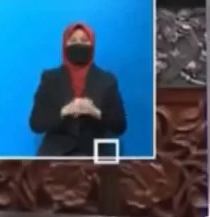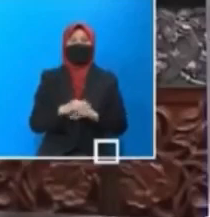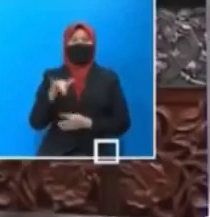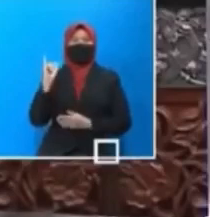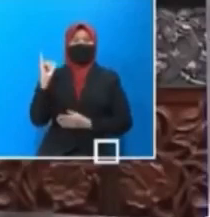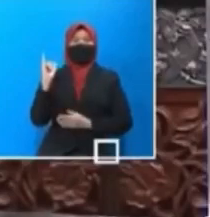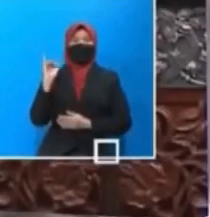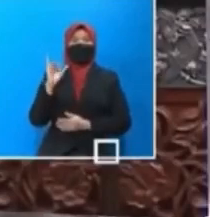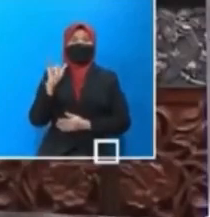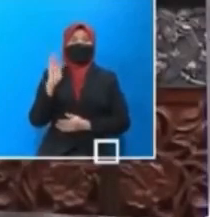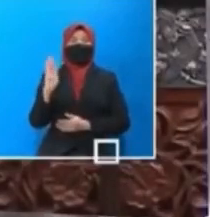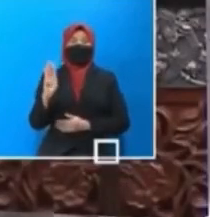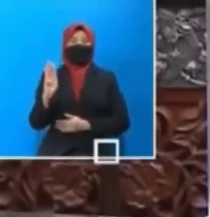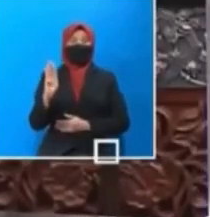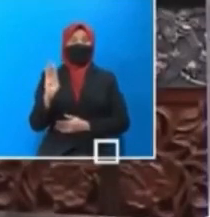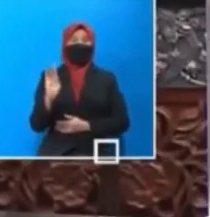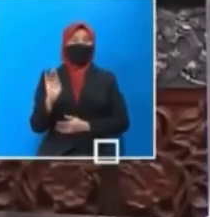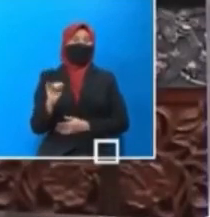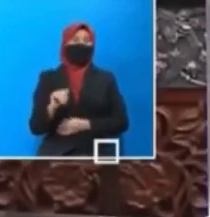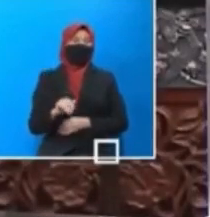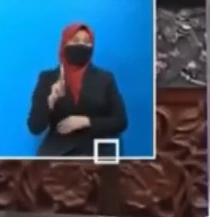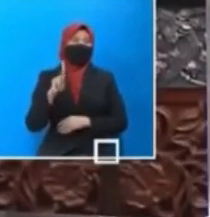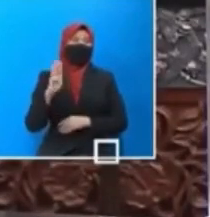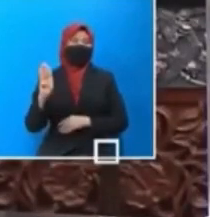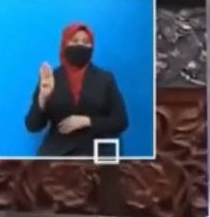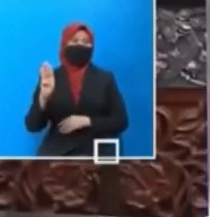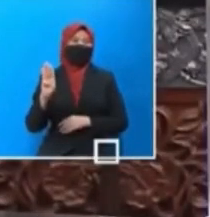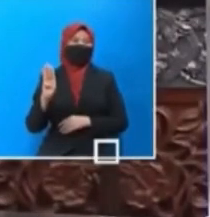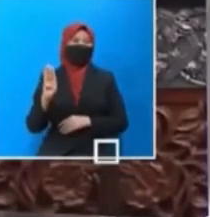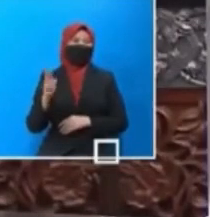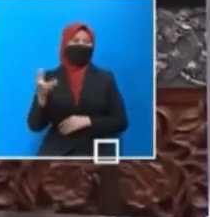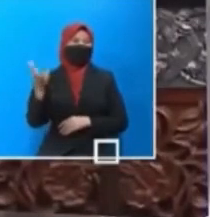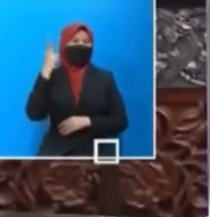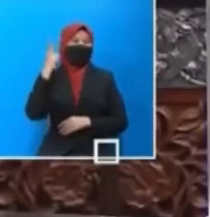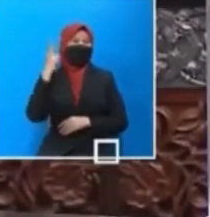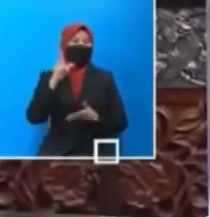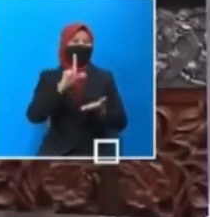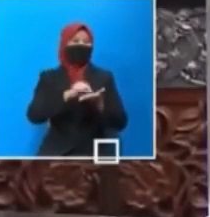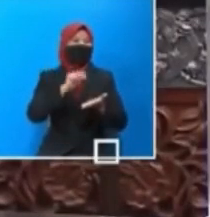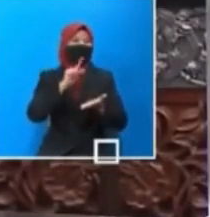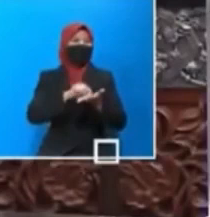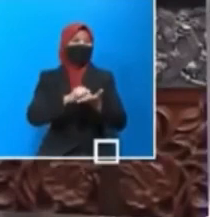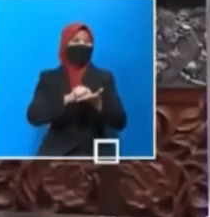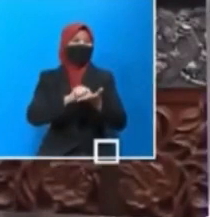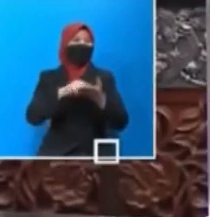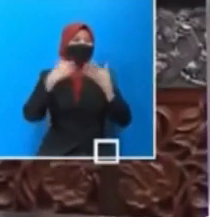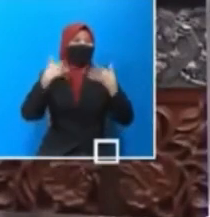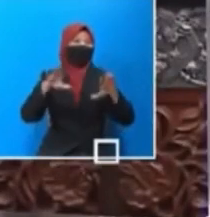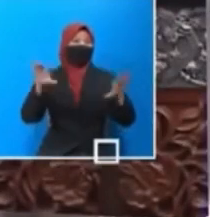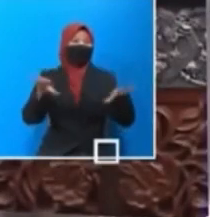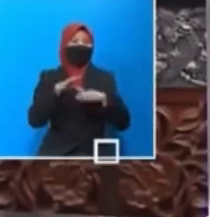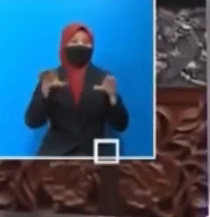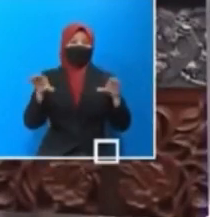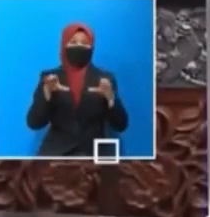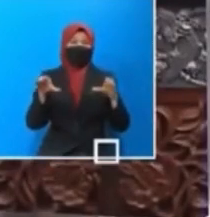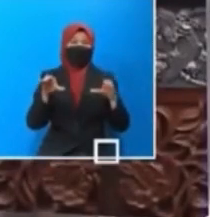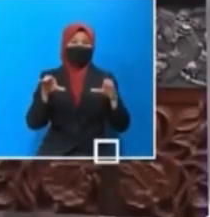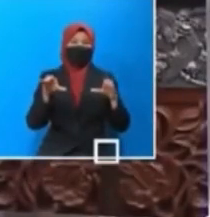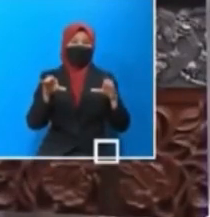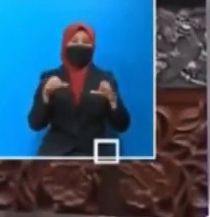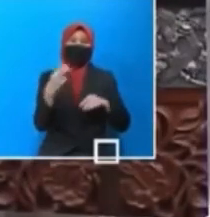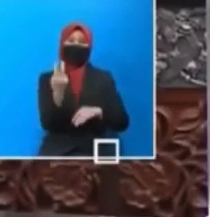Pada 16 hari bulan Jun, Sri Paduka Baginda Yang Bertuan Agong menzahirkan pandangan bahawa bersiar dengan Majlis